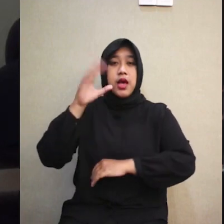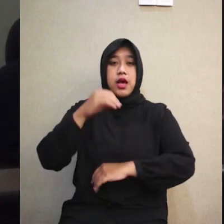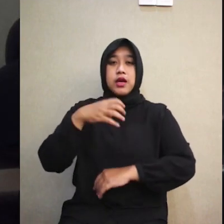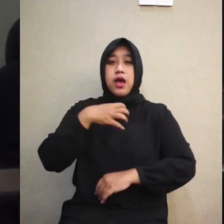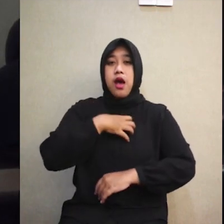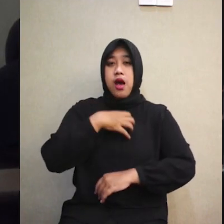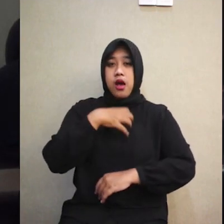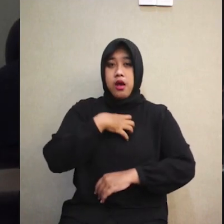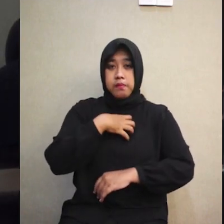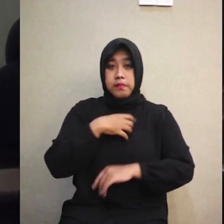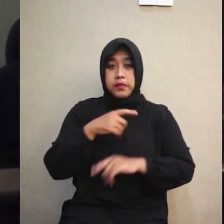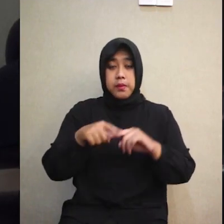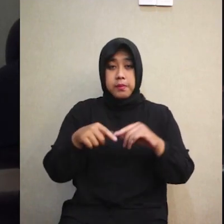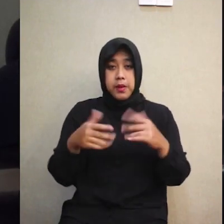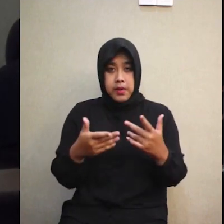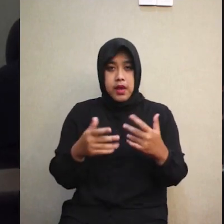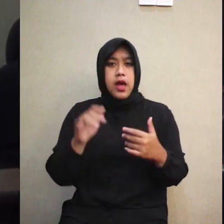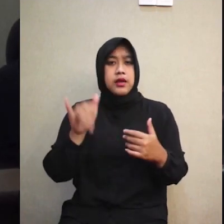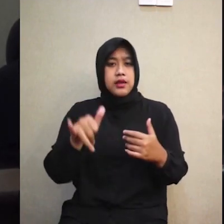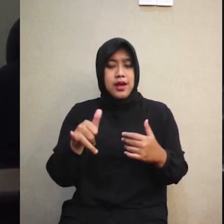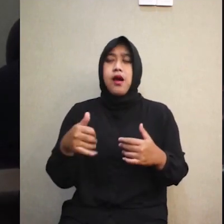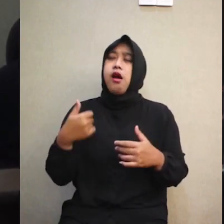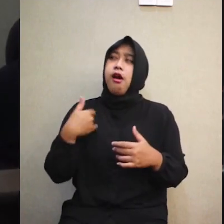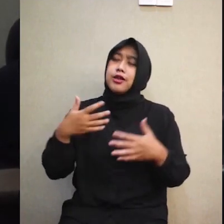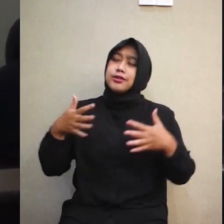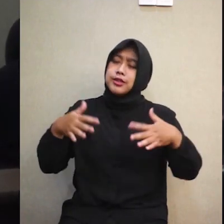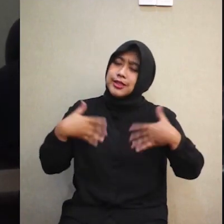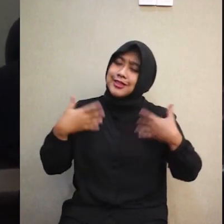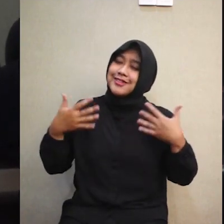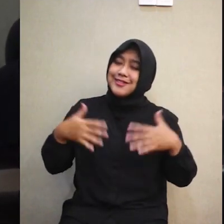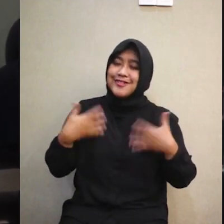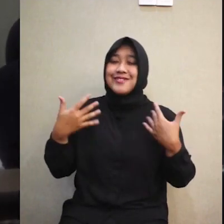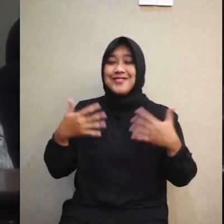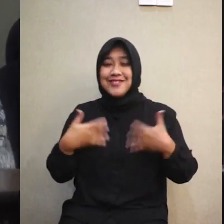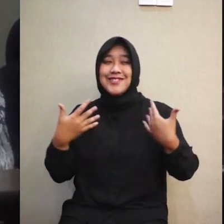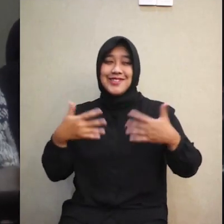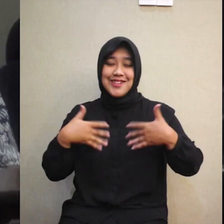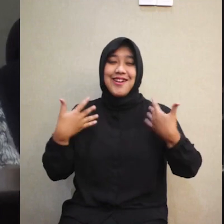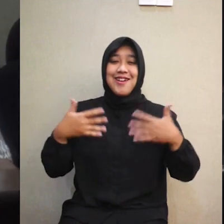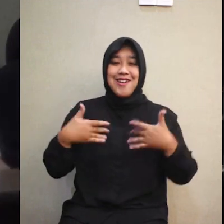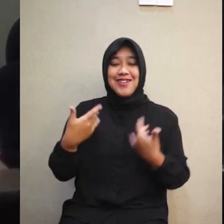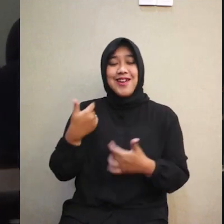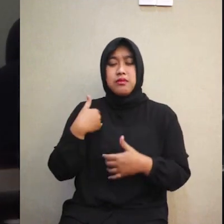tapi juga ya ada senangnya ada Sedihnya gitu ya